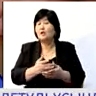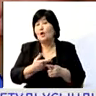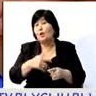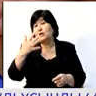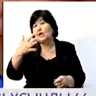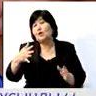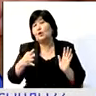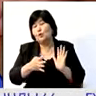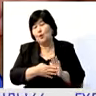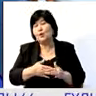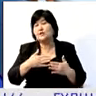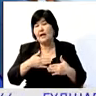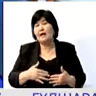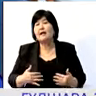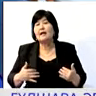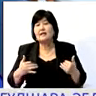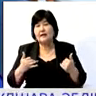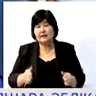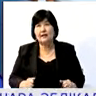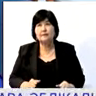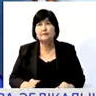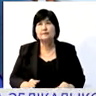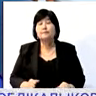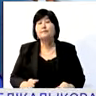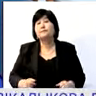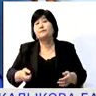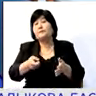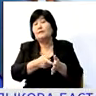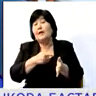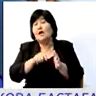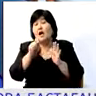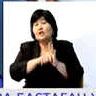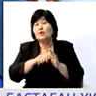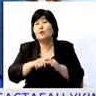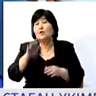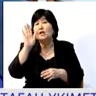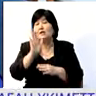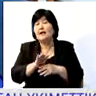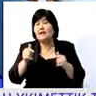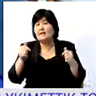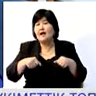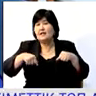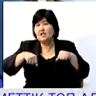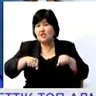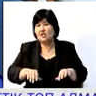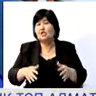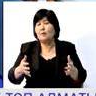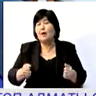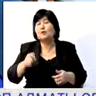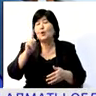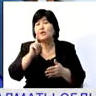оның 59-ы қанағаттандырылған. Тергеудің заңдылығын нақты шешім қабылдау, соған сенім